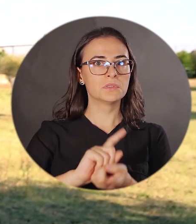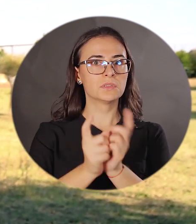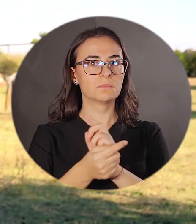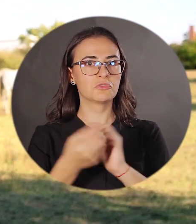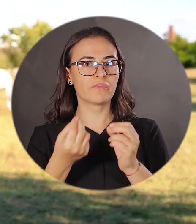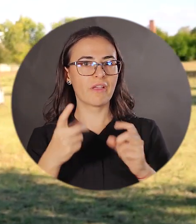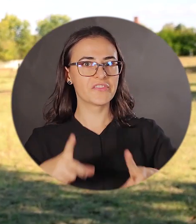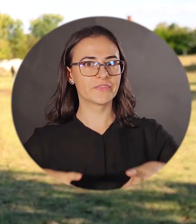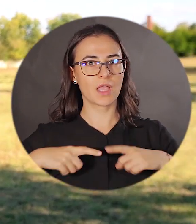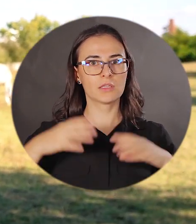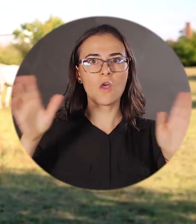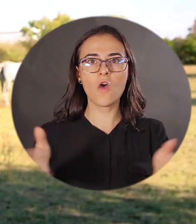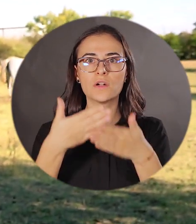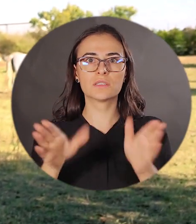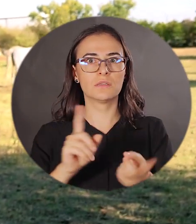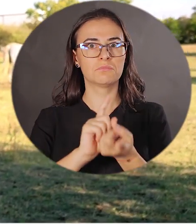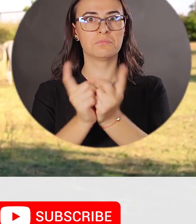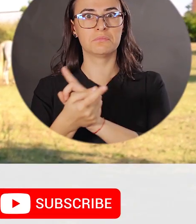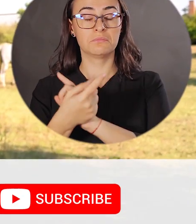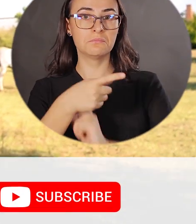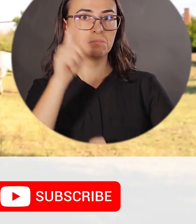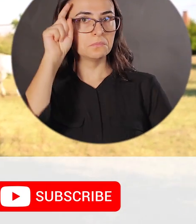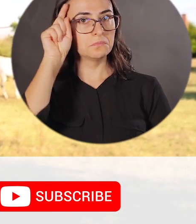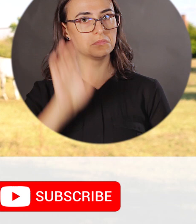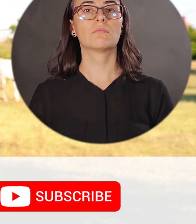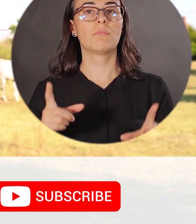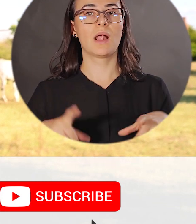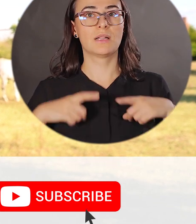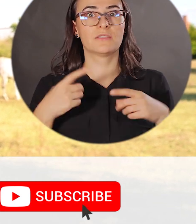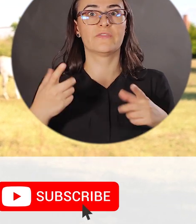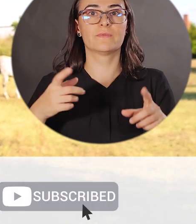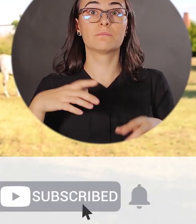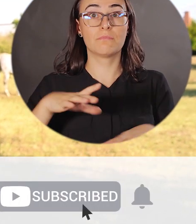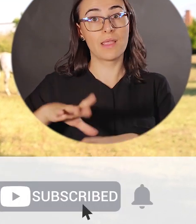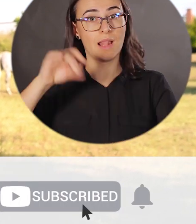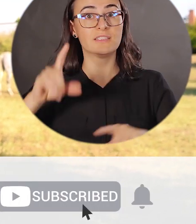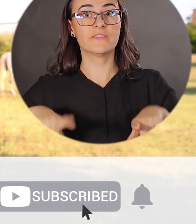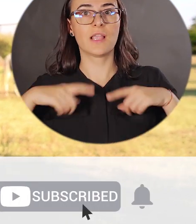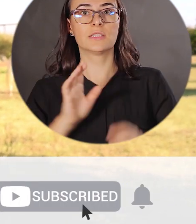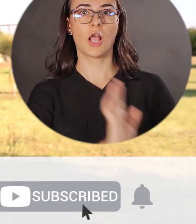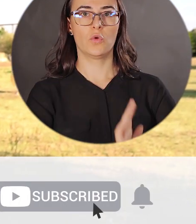După ce a primit această sesiune, efectiv a început să se schimbe viața lui.